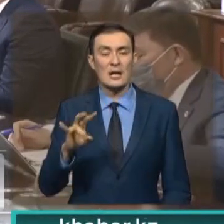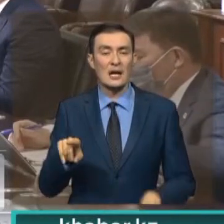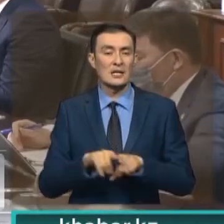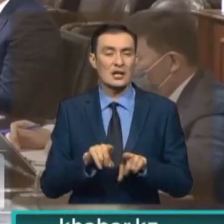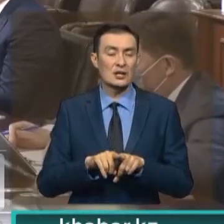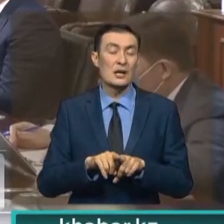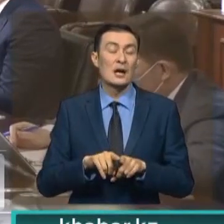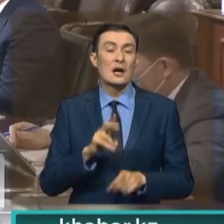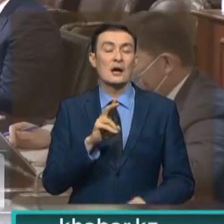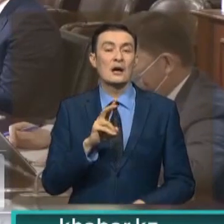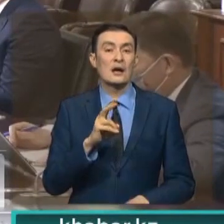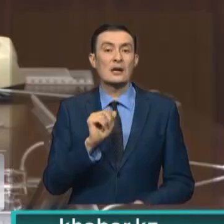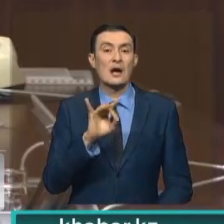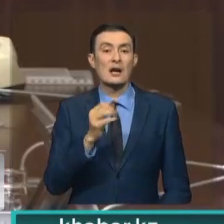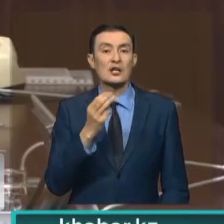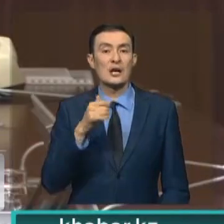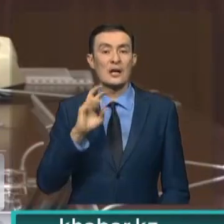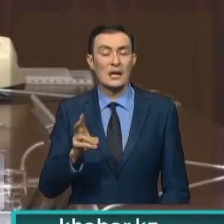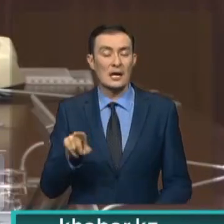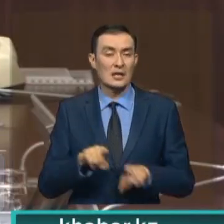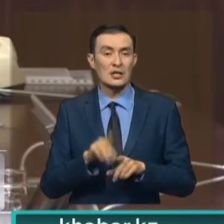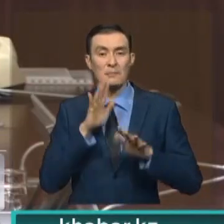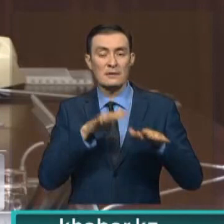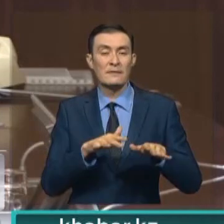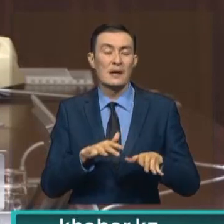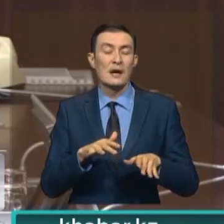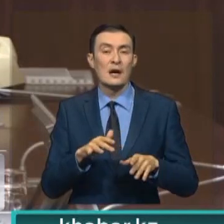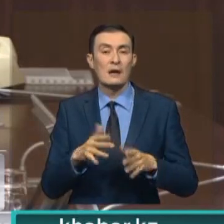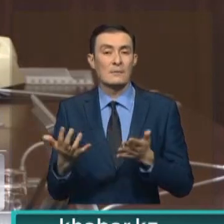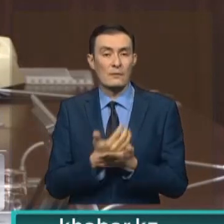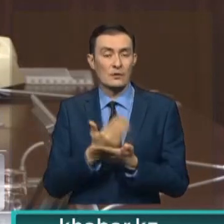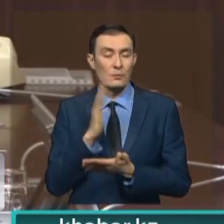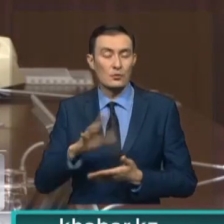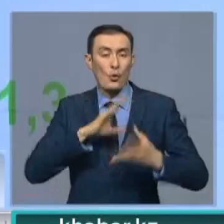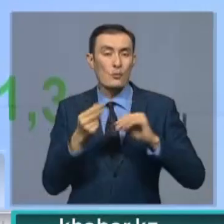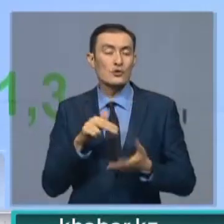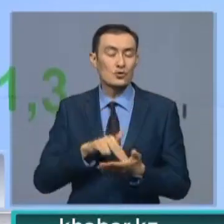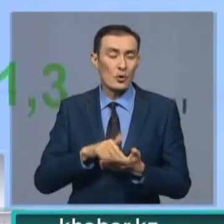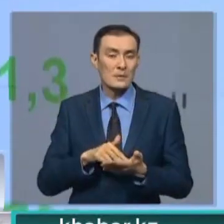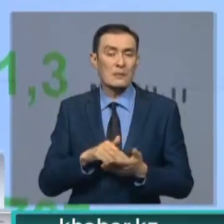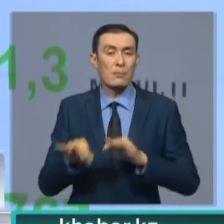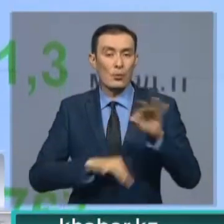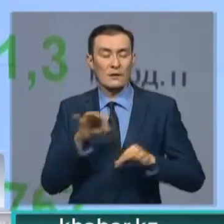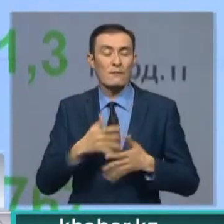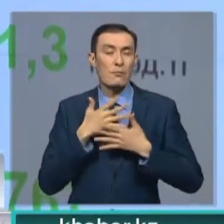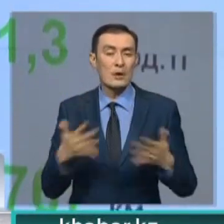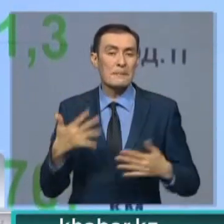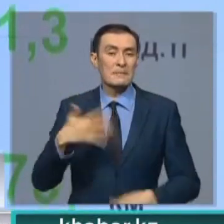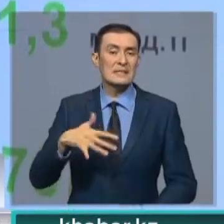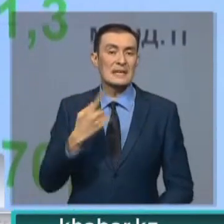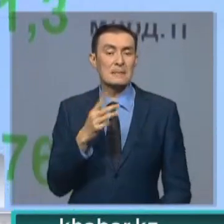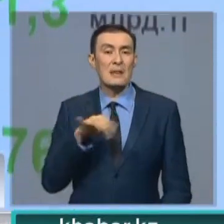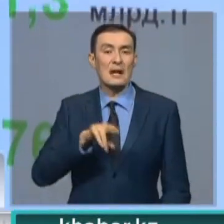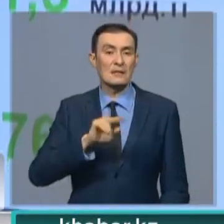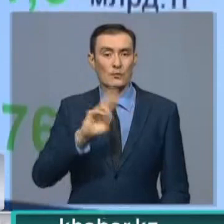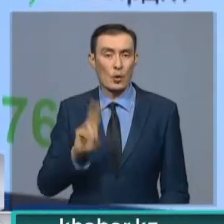в ближайшее время планируется разработка морских проектов каламкас море и хазар общая стоимость данных проектов превышает 51